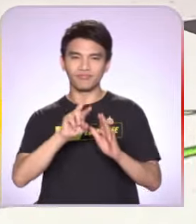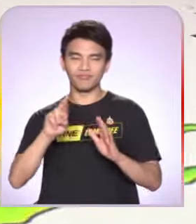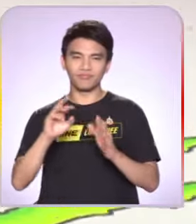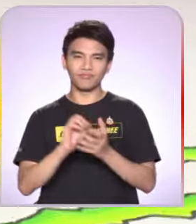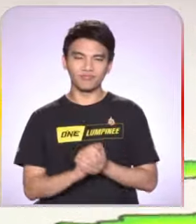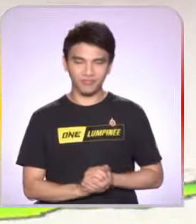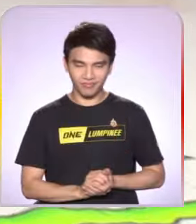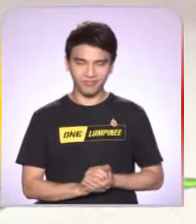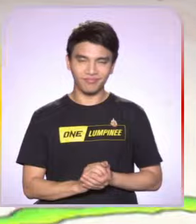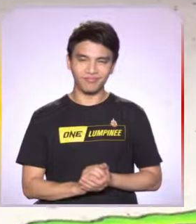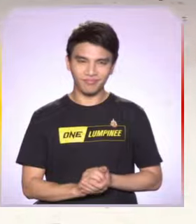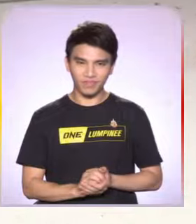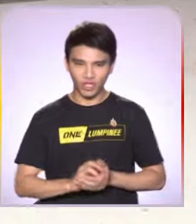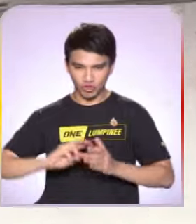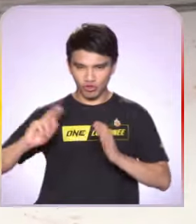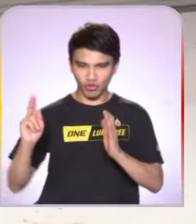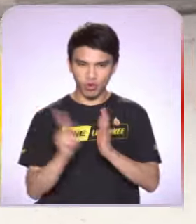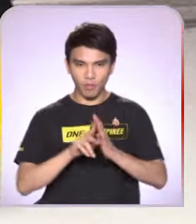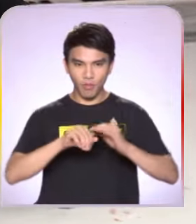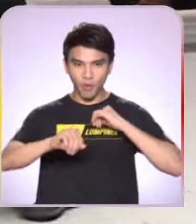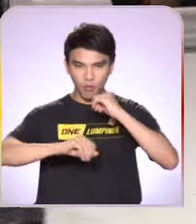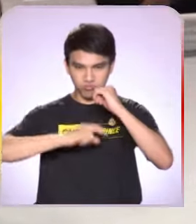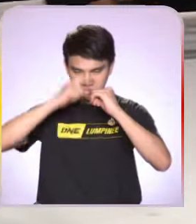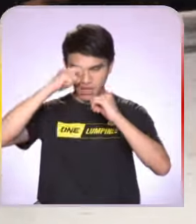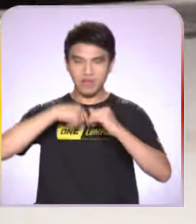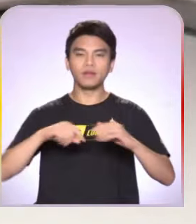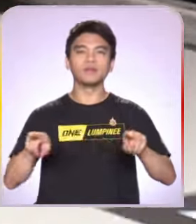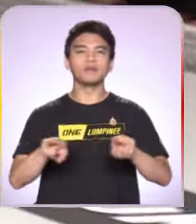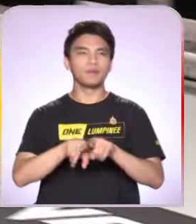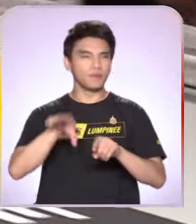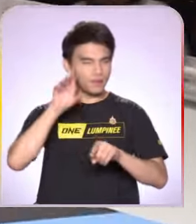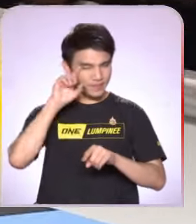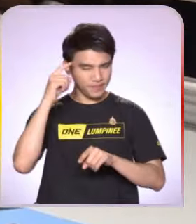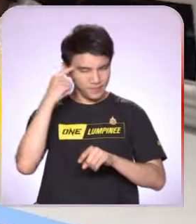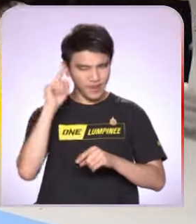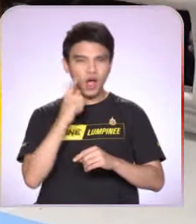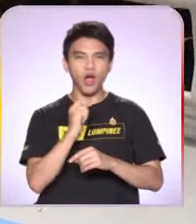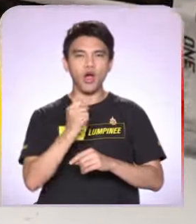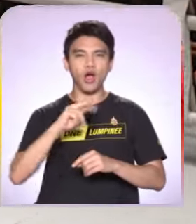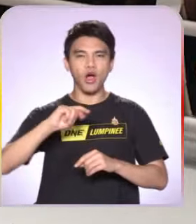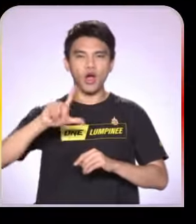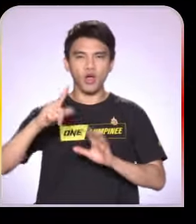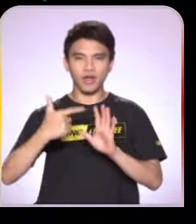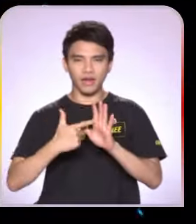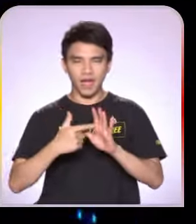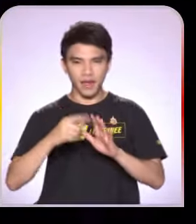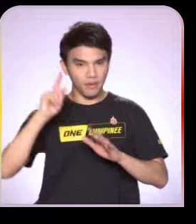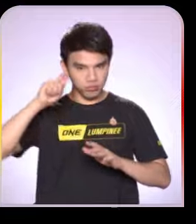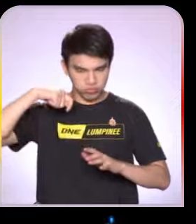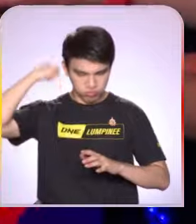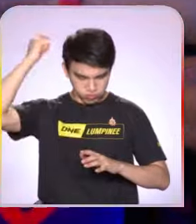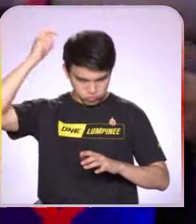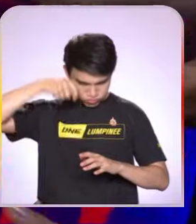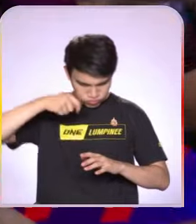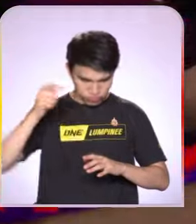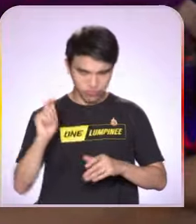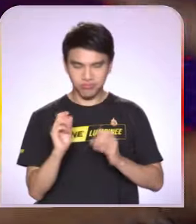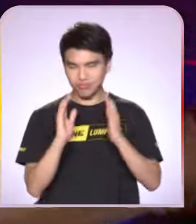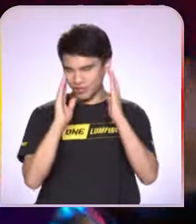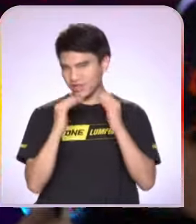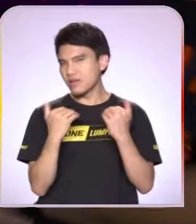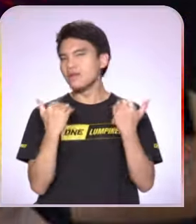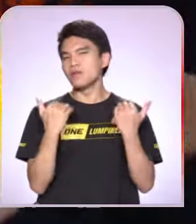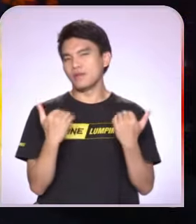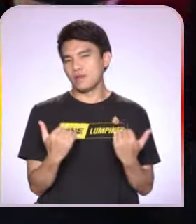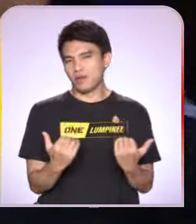จอกับเลียมแฮริสันนักกติกามวยไทยเช่นกันแต่เชื่อว่าอีกคนอองลาเอ็นซางนักชกชาวเมียนมาก็เป็นคนที่โห